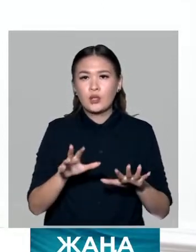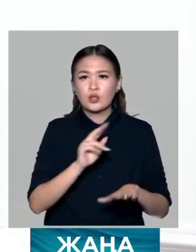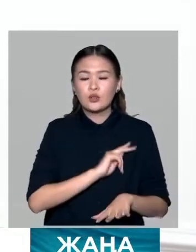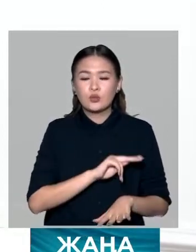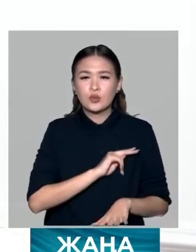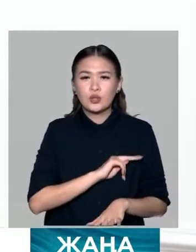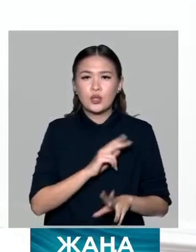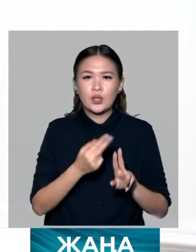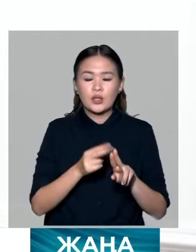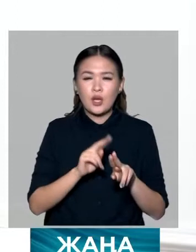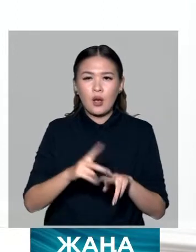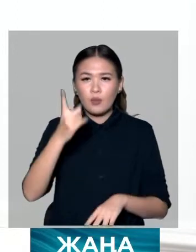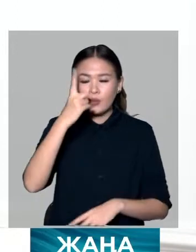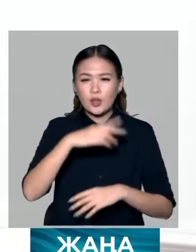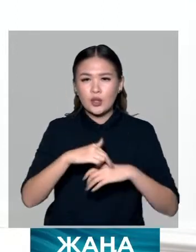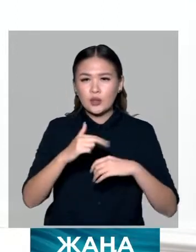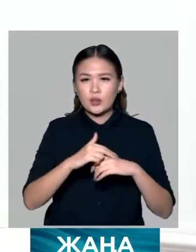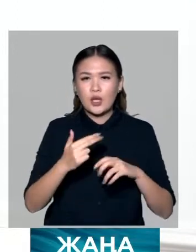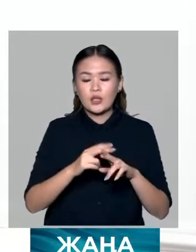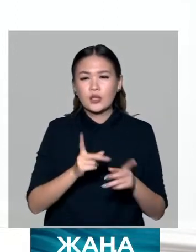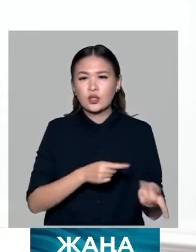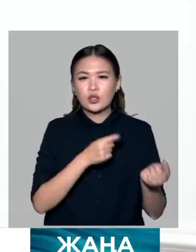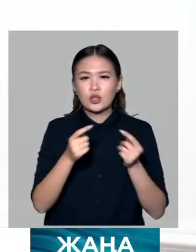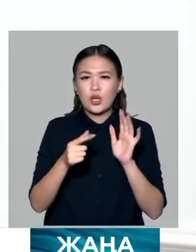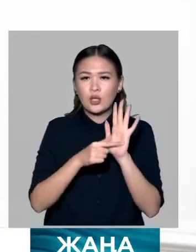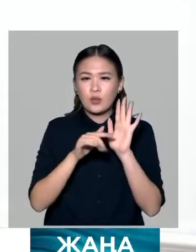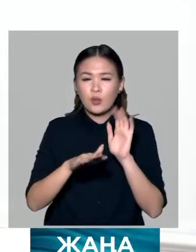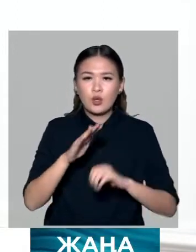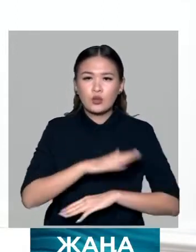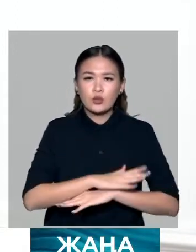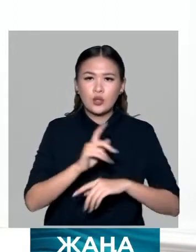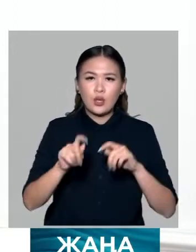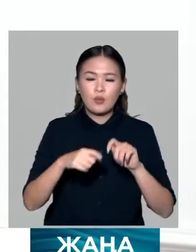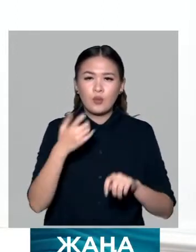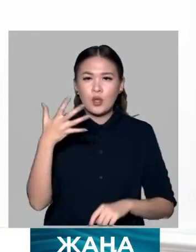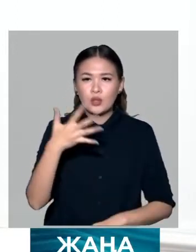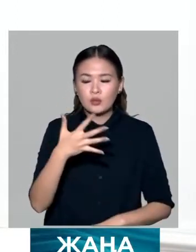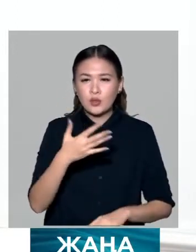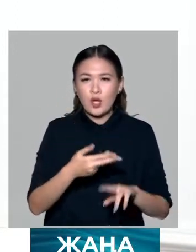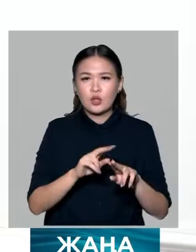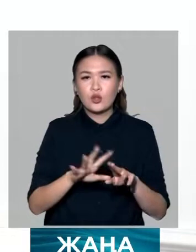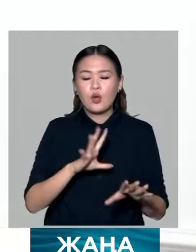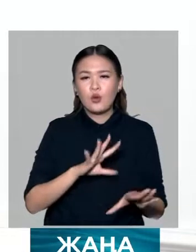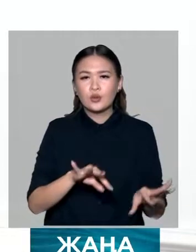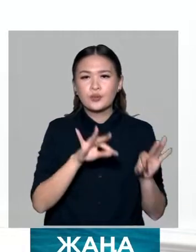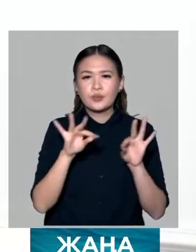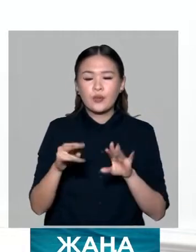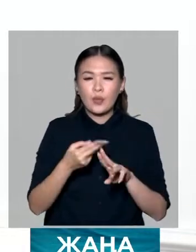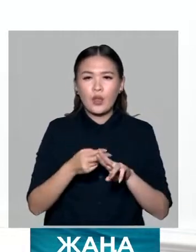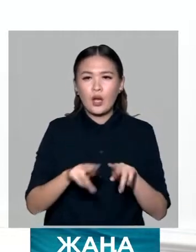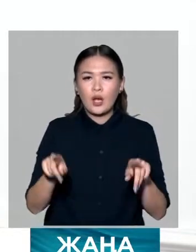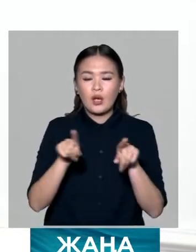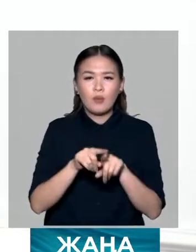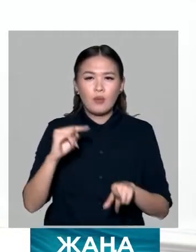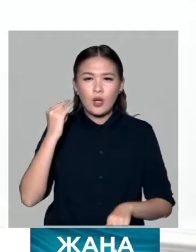істейді. Ал полицейлер жеткізген 7 мың құқық бұзушылықтың 5 мыңы ғана орналастырған ол жерге. Сол сияқты